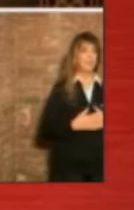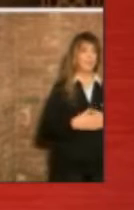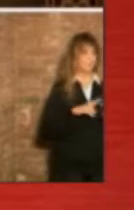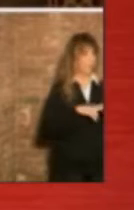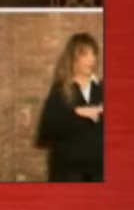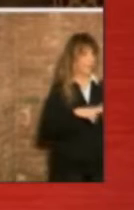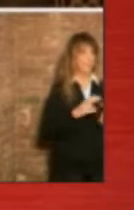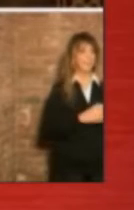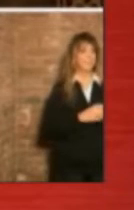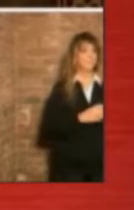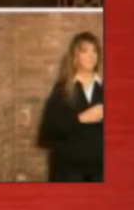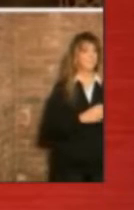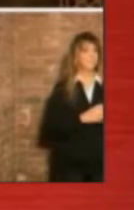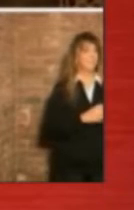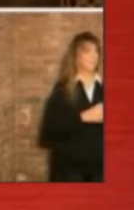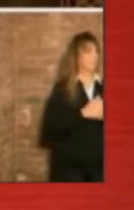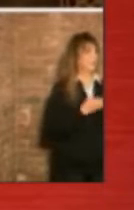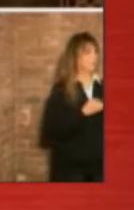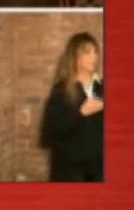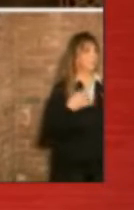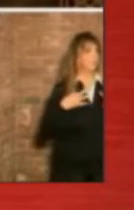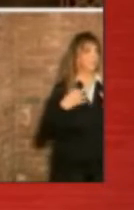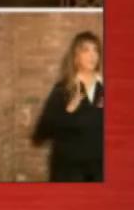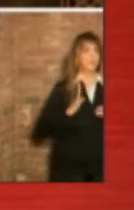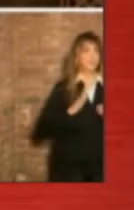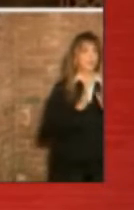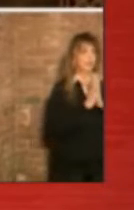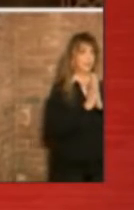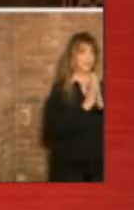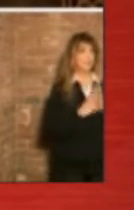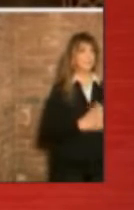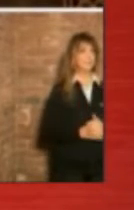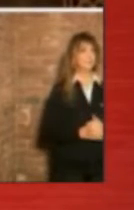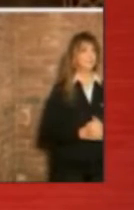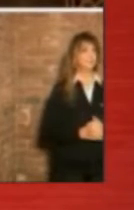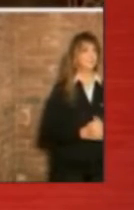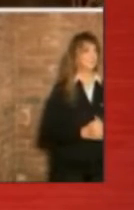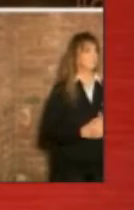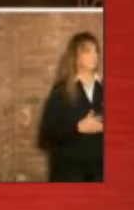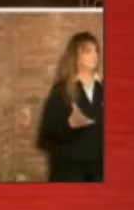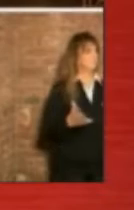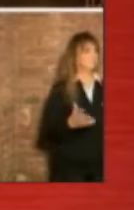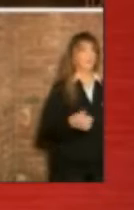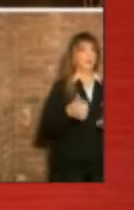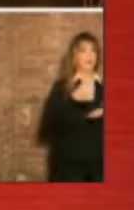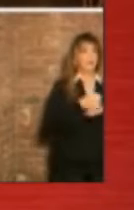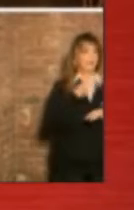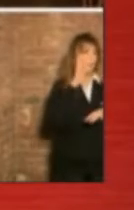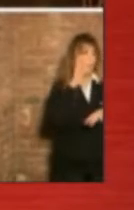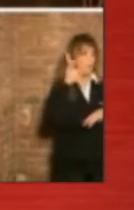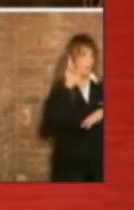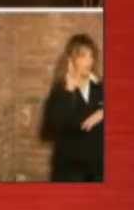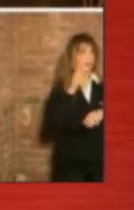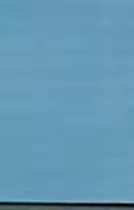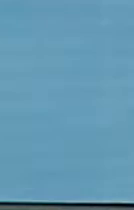momento come questo è fondamentale, anche se i numeri come frequenza non sono i numeri magari delle grandi scuole, dei grandi plessi didattici o i numeri